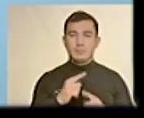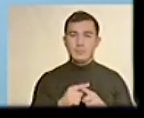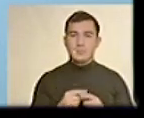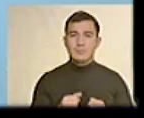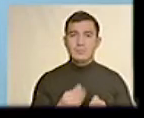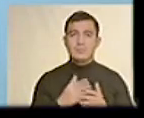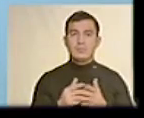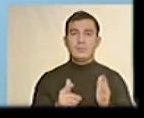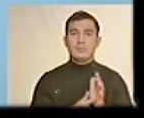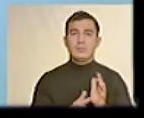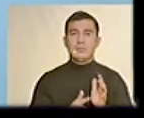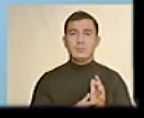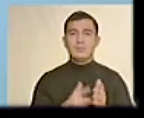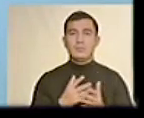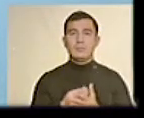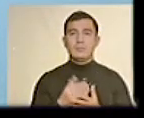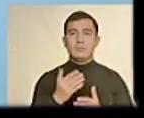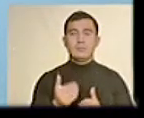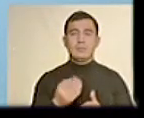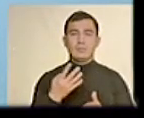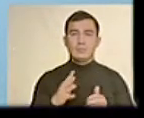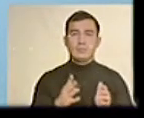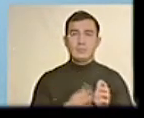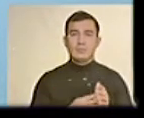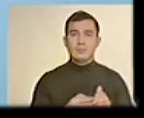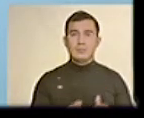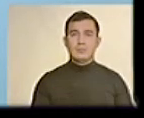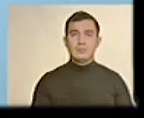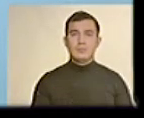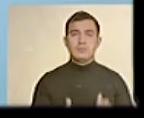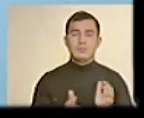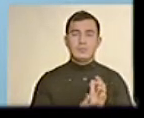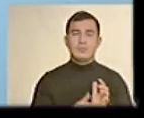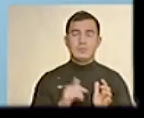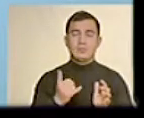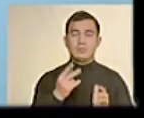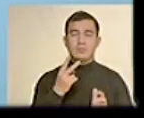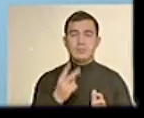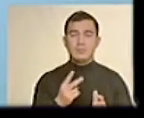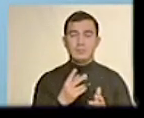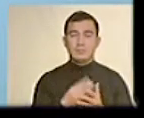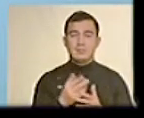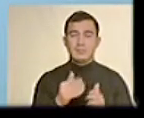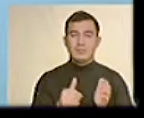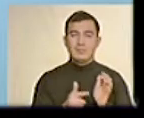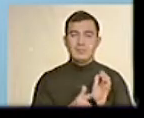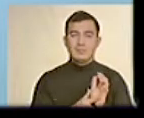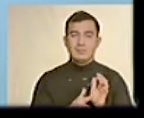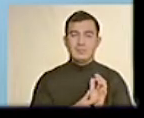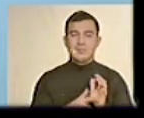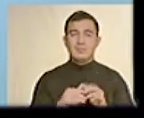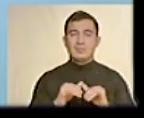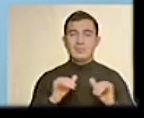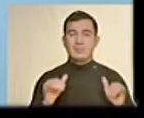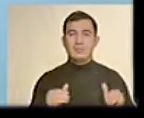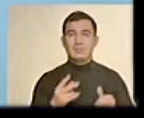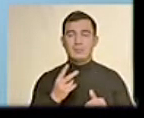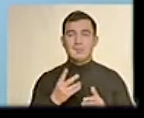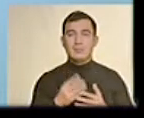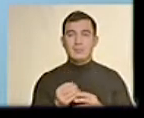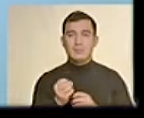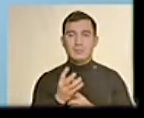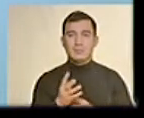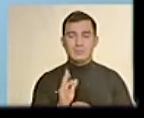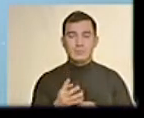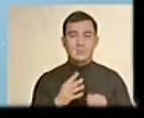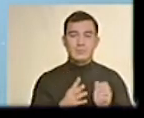7 ning kvadratı 49, bu yerda esa 7 kere 2, 14. Natijamiz 49 minus 14